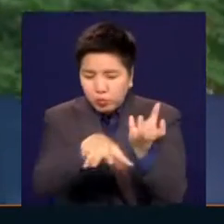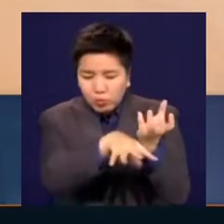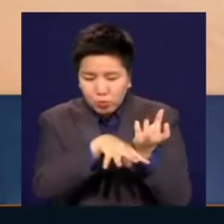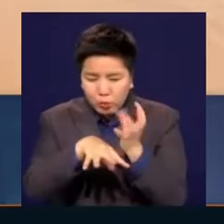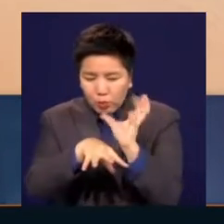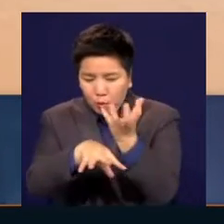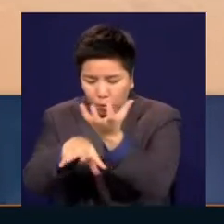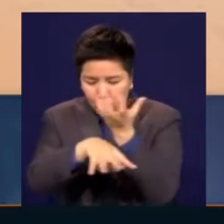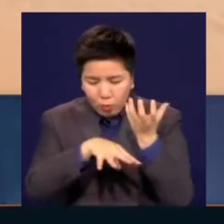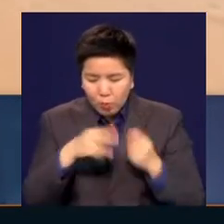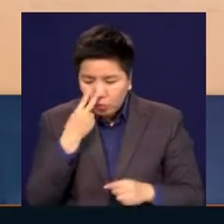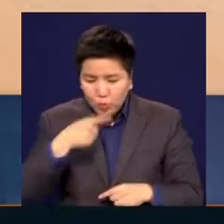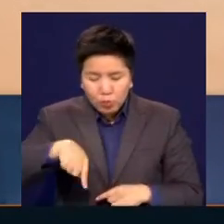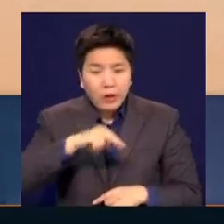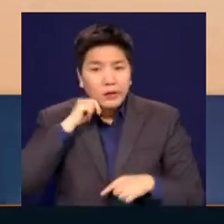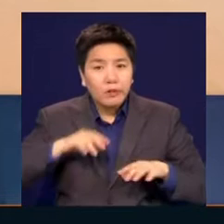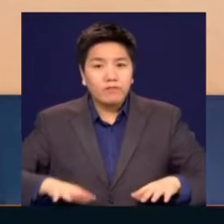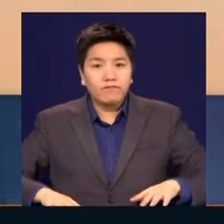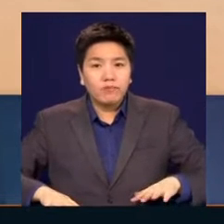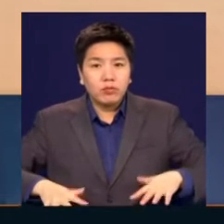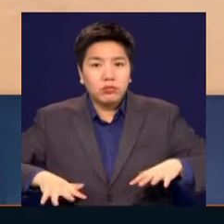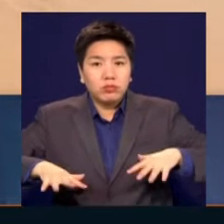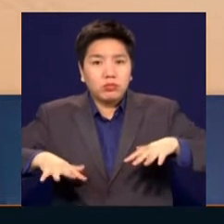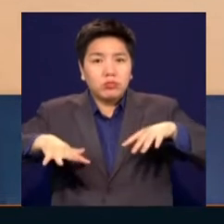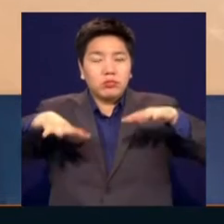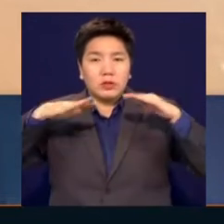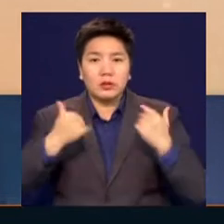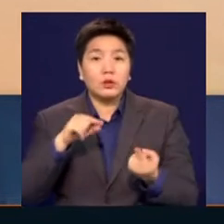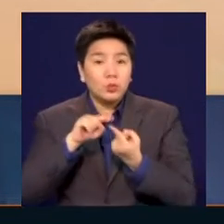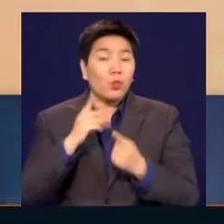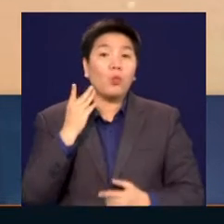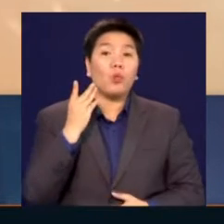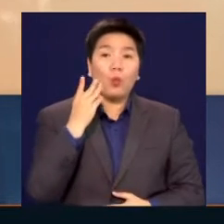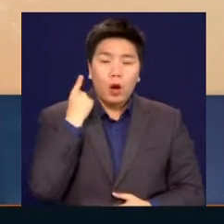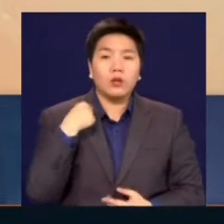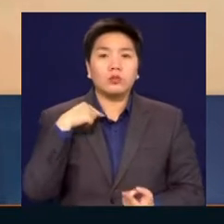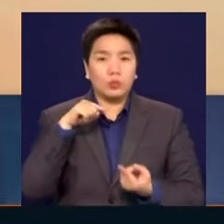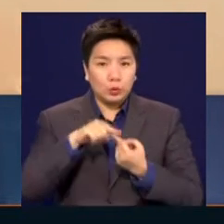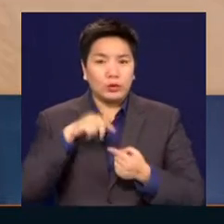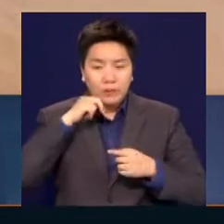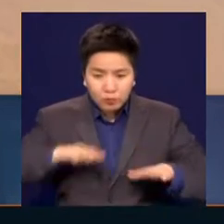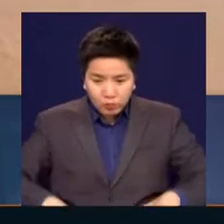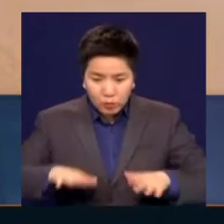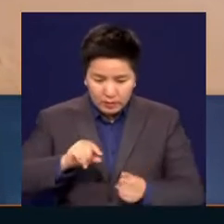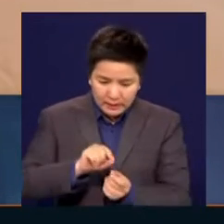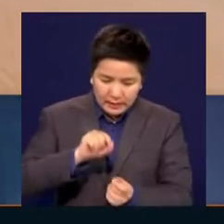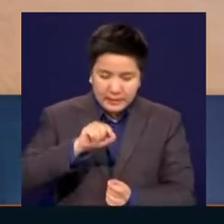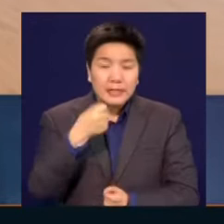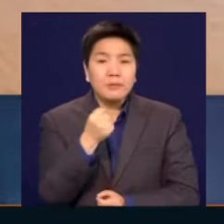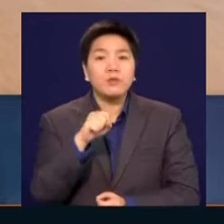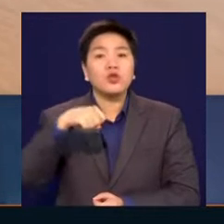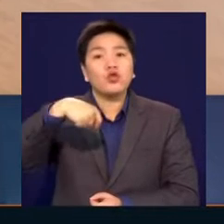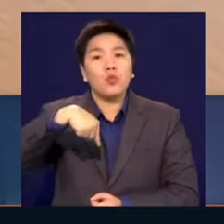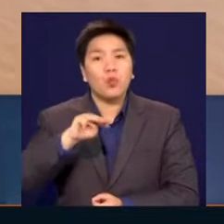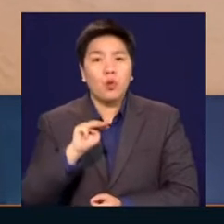นนะคะว่ามีการเพิ่มระดับอย่างต่อเนื่องแม้ว่าเมื่อวานนี้มีการเพิ่มระดับเกือบ10เซนติเมตรจากระดับน้ำ